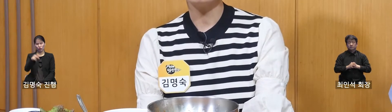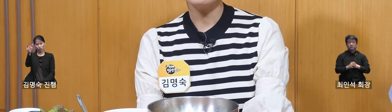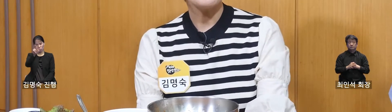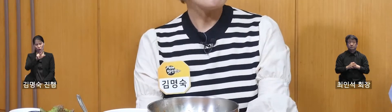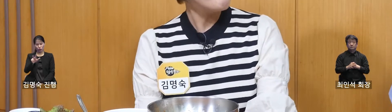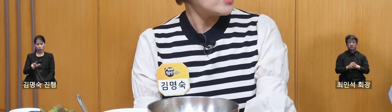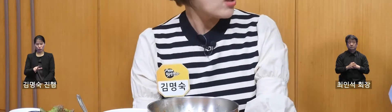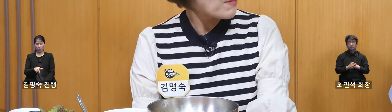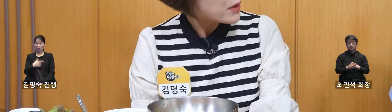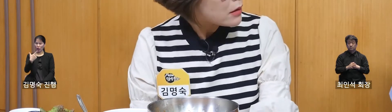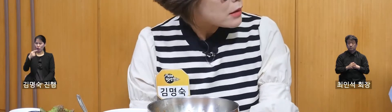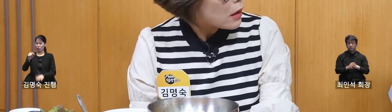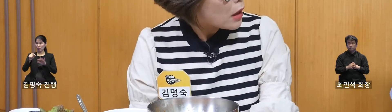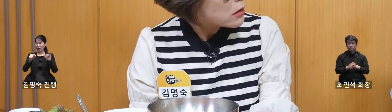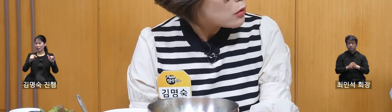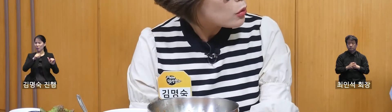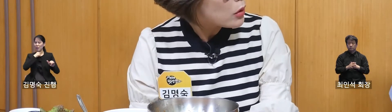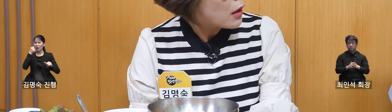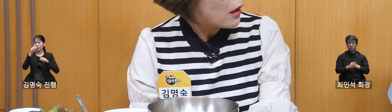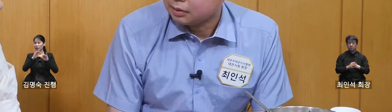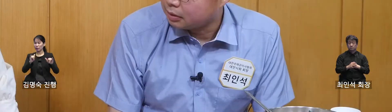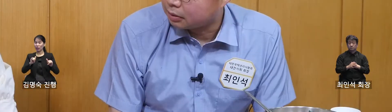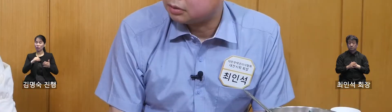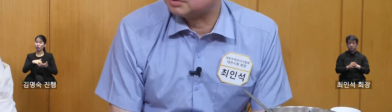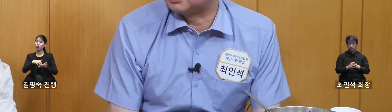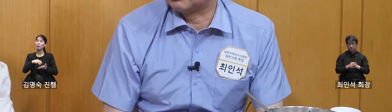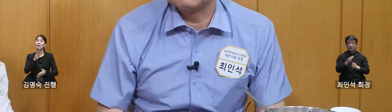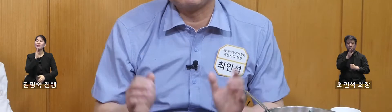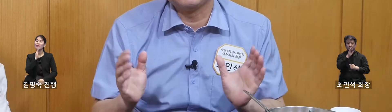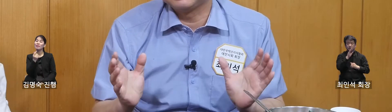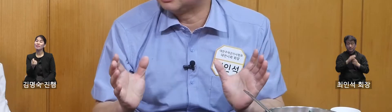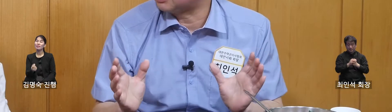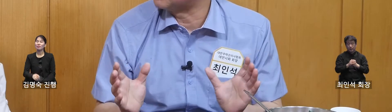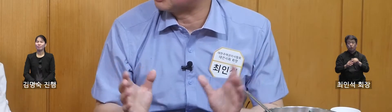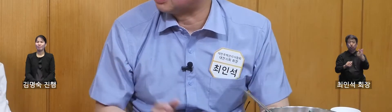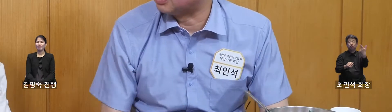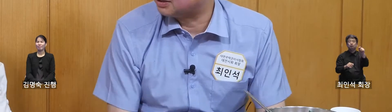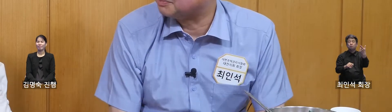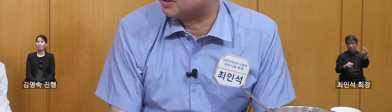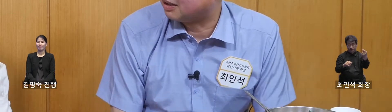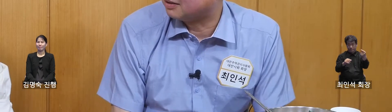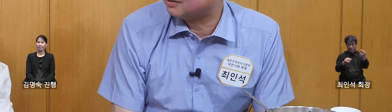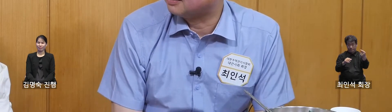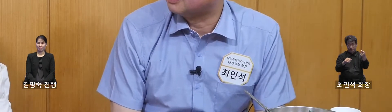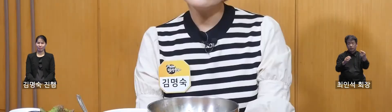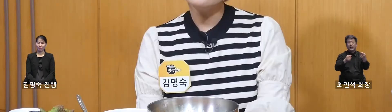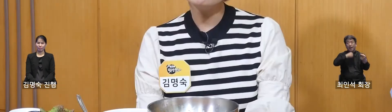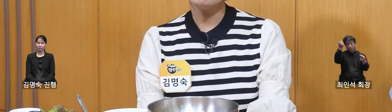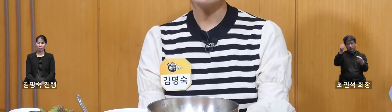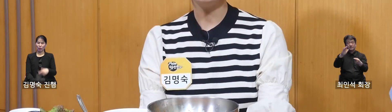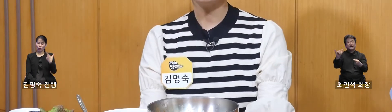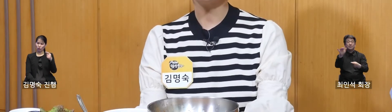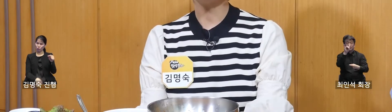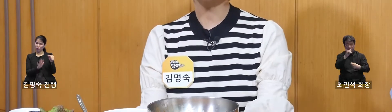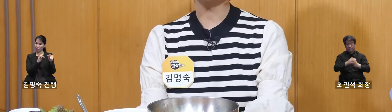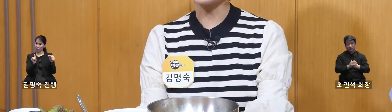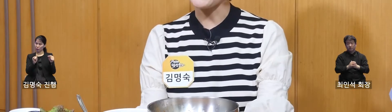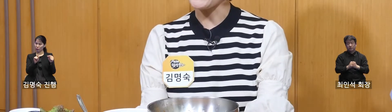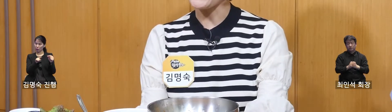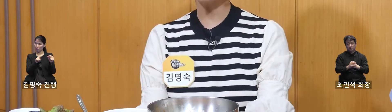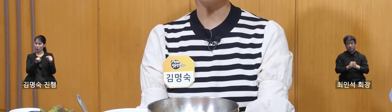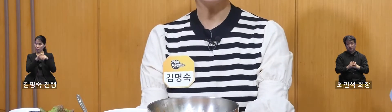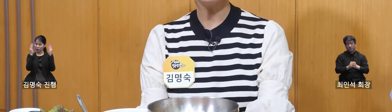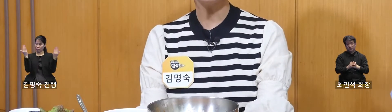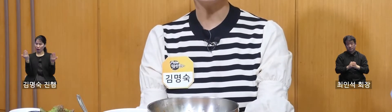전국에 6만 명 합격자가 네. 한 그 정도 되나요? 예, 그렇습니다. 6만 명이 합격자가 있습니다. 그 6만 명이